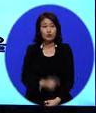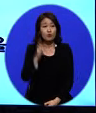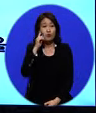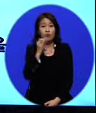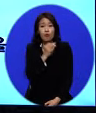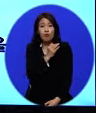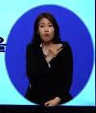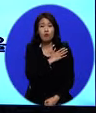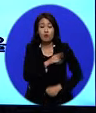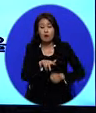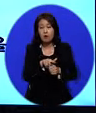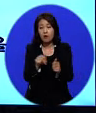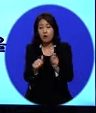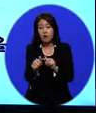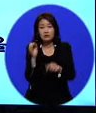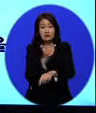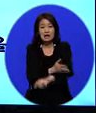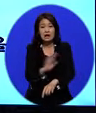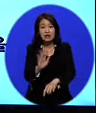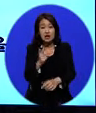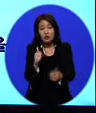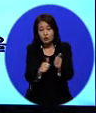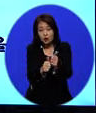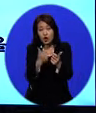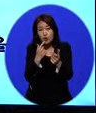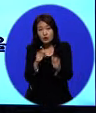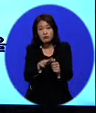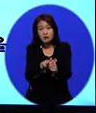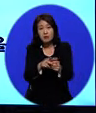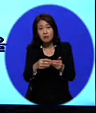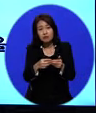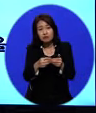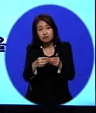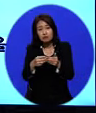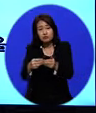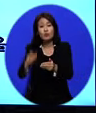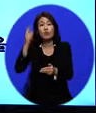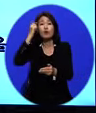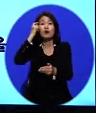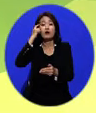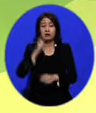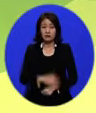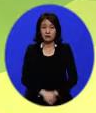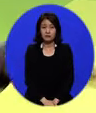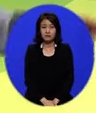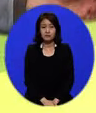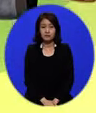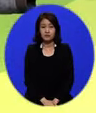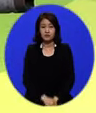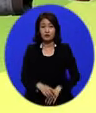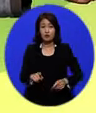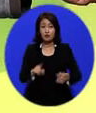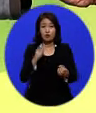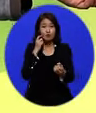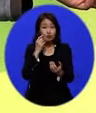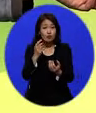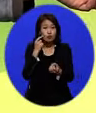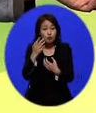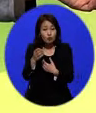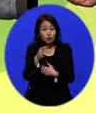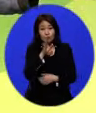벼락부자는 왜 마부를 사지 않고 마부처럼 말을 끌고 갔을까? 이게 다 질문으로 나올 수 있어요.